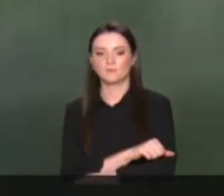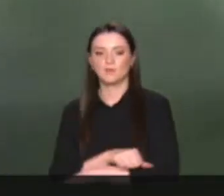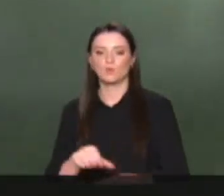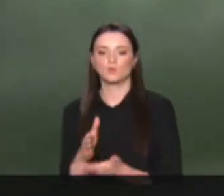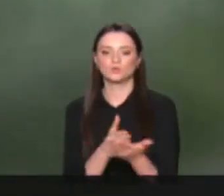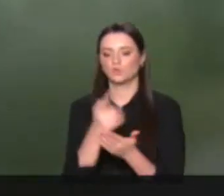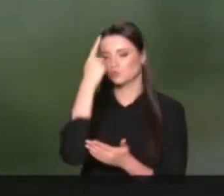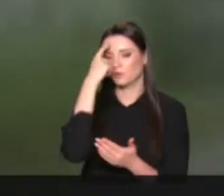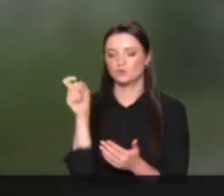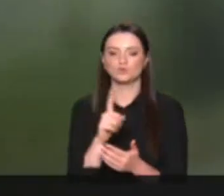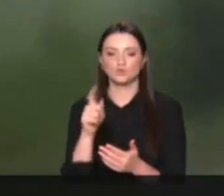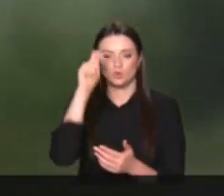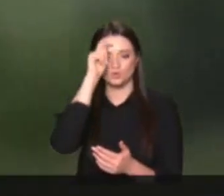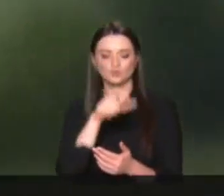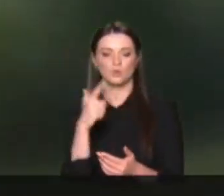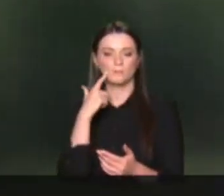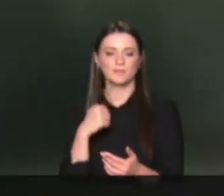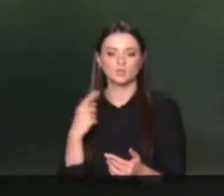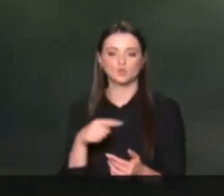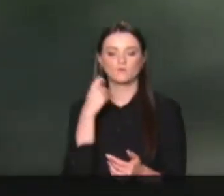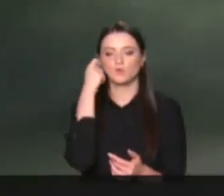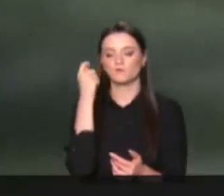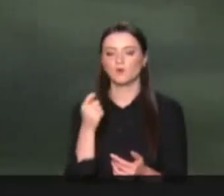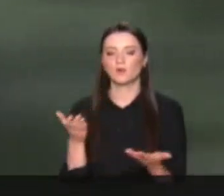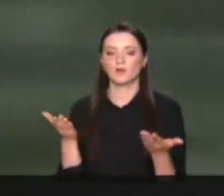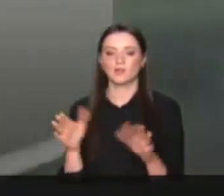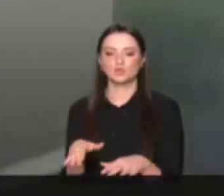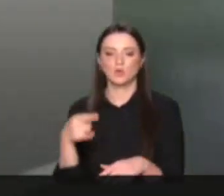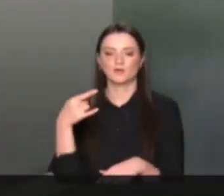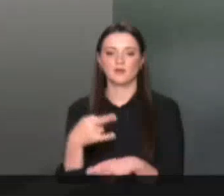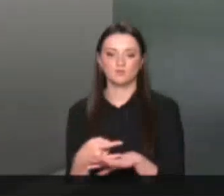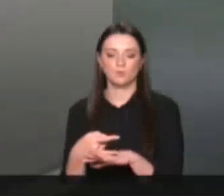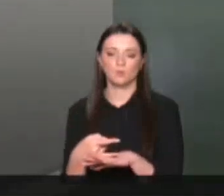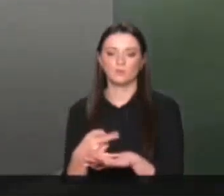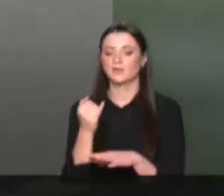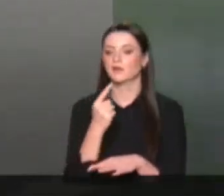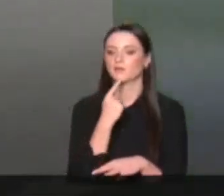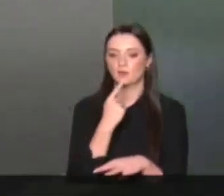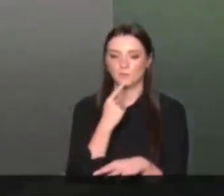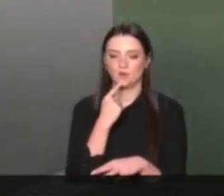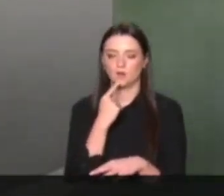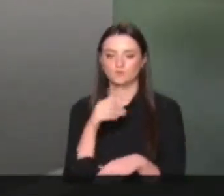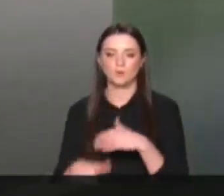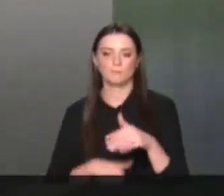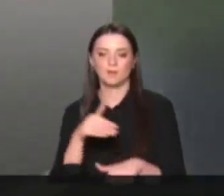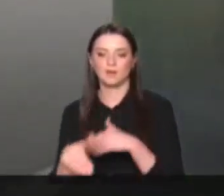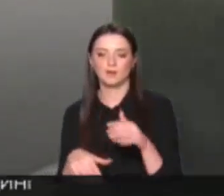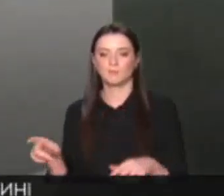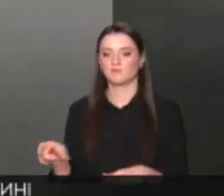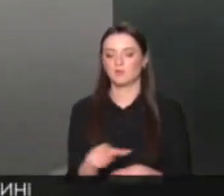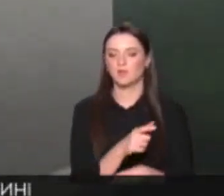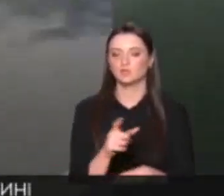Держприкордонслужби повідомляли, що чоловіки призовного віку лишають автомобілі на дорозі і намагаються перепливти річку,